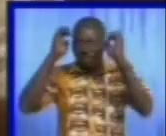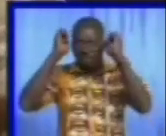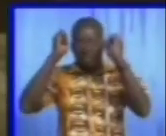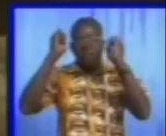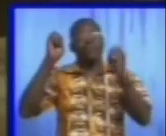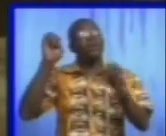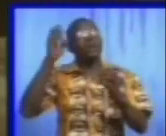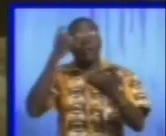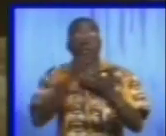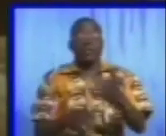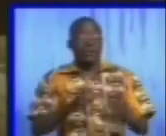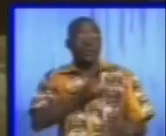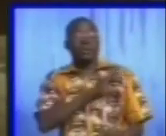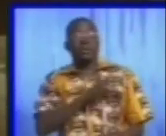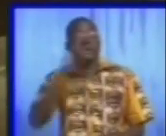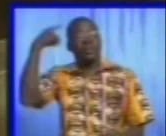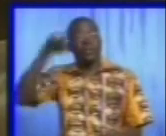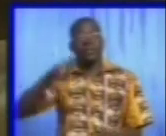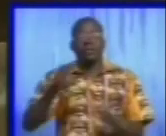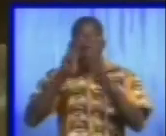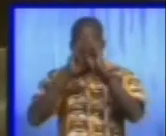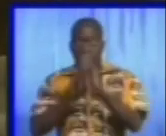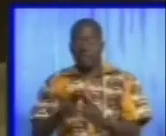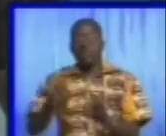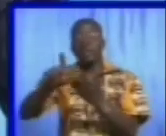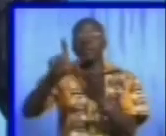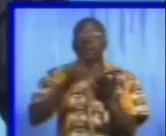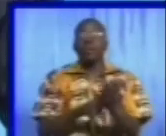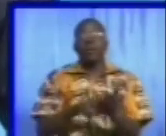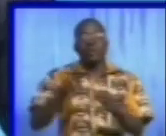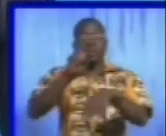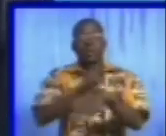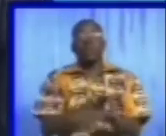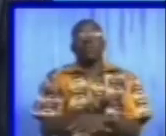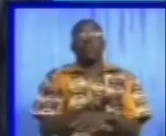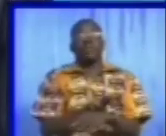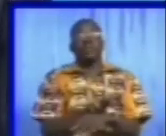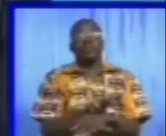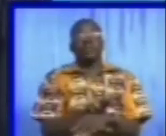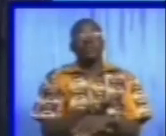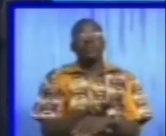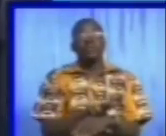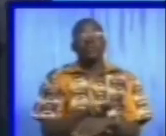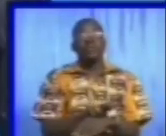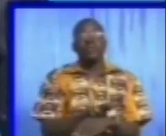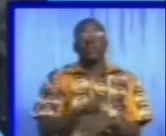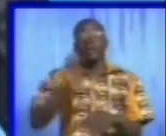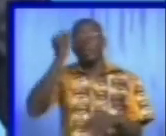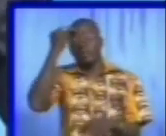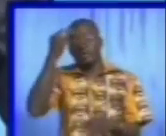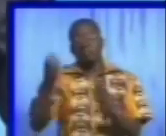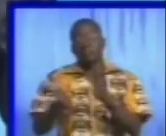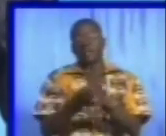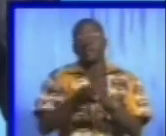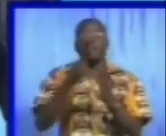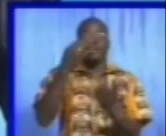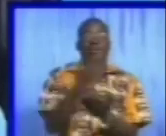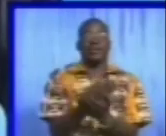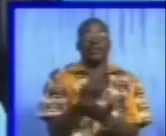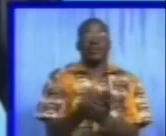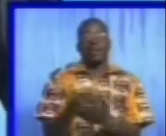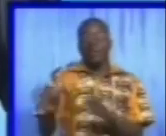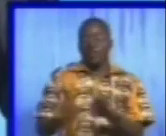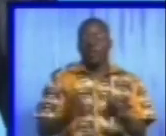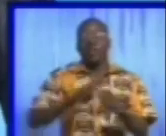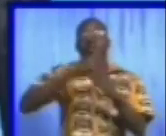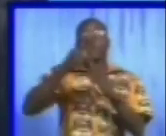valeurs civiques et promouvoir le respect des lois de la République. Les cadres du ministère de l'Économie et des Finances, eux, font